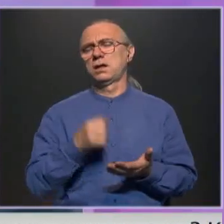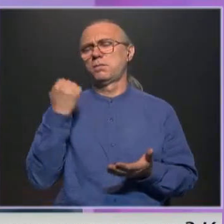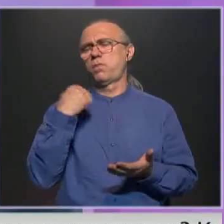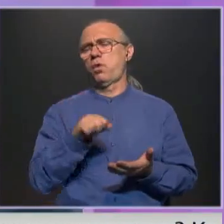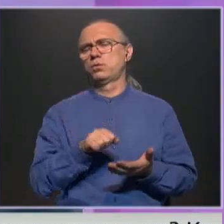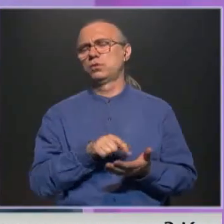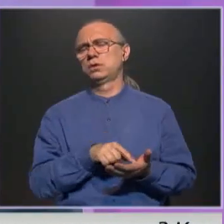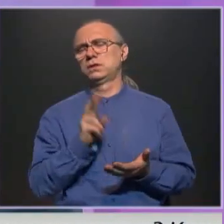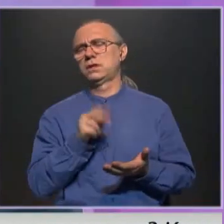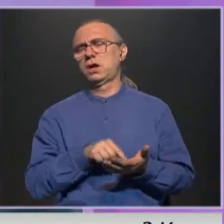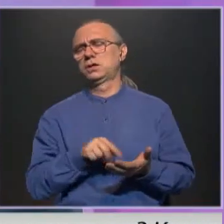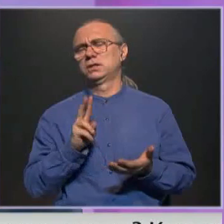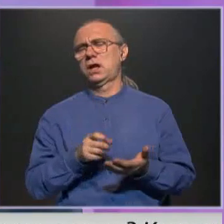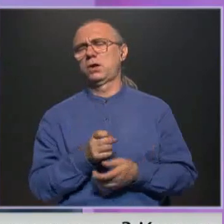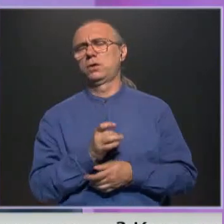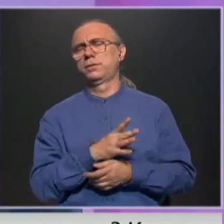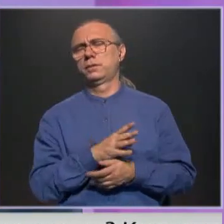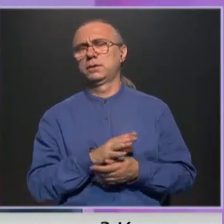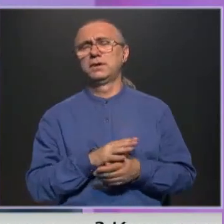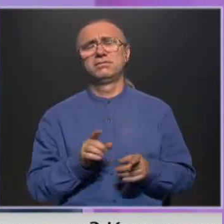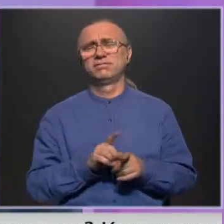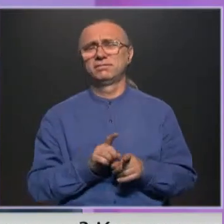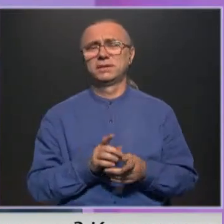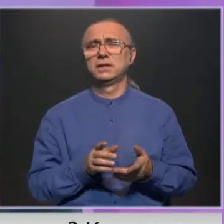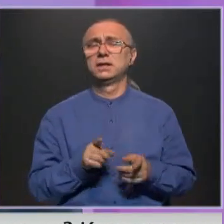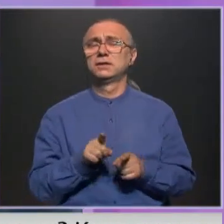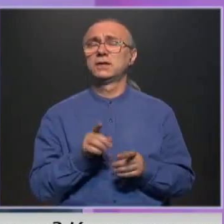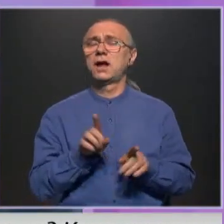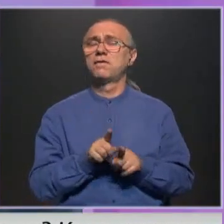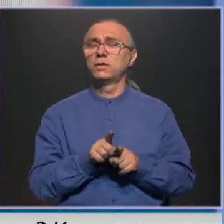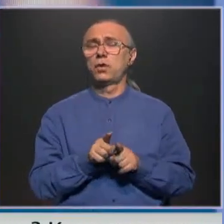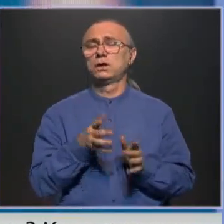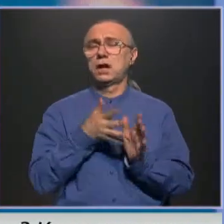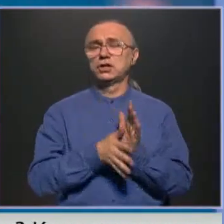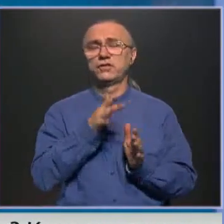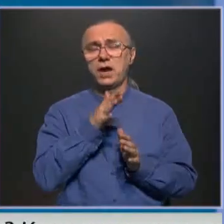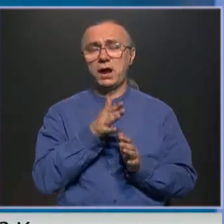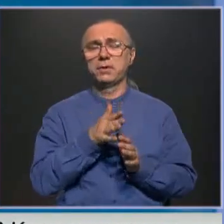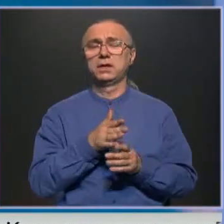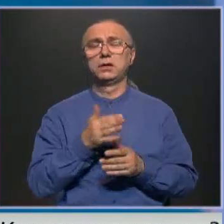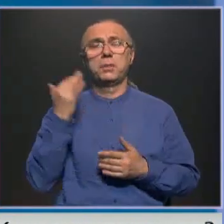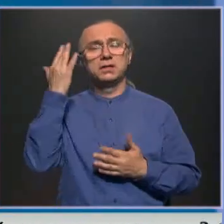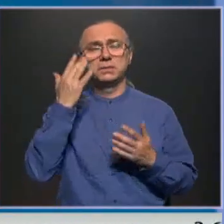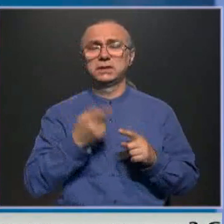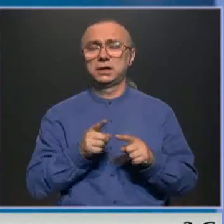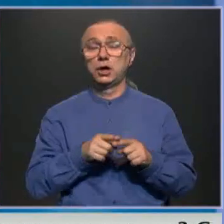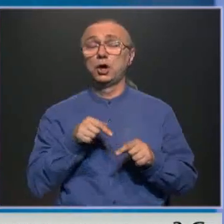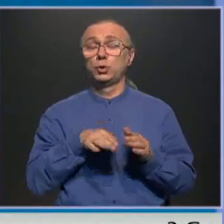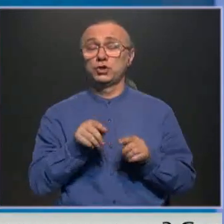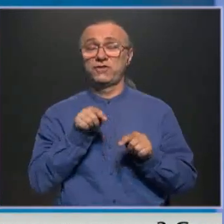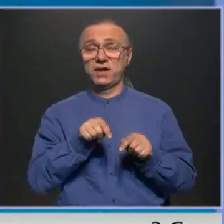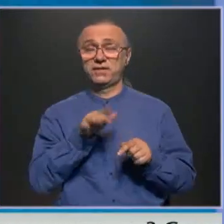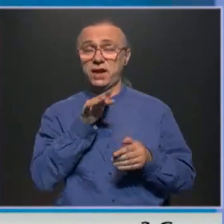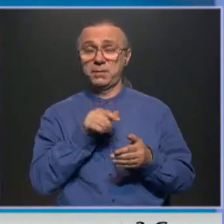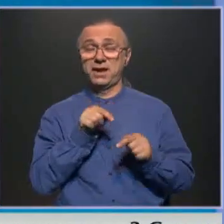этот прадедушка не знаю, про этого ничего не слышал, ты же все равно время потратил, чтобы это все осмыслить. Лучше бы то же самое время, вот эти же